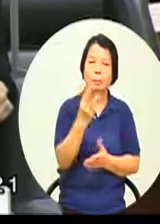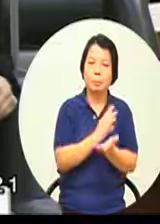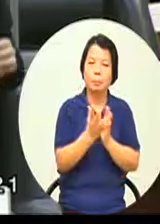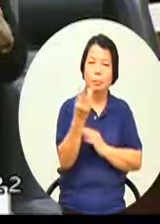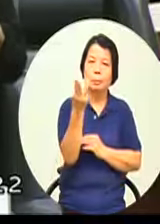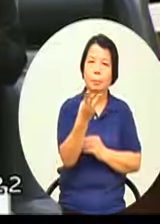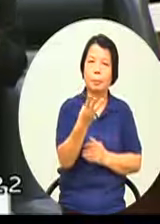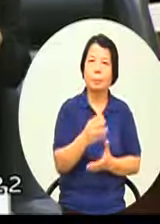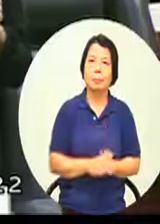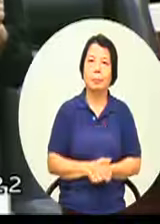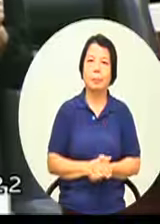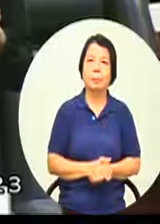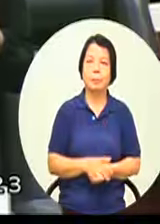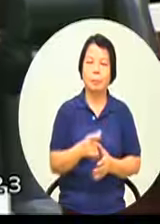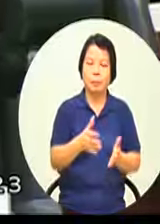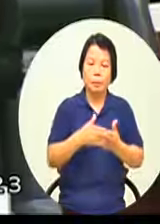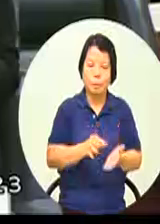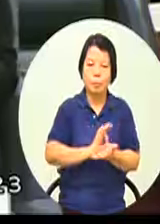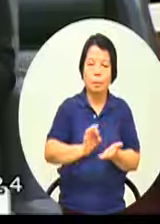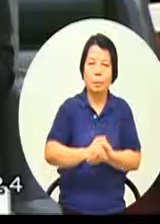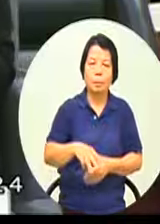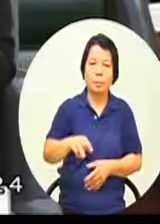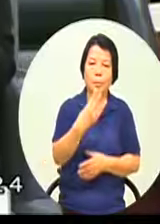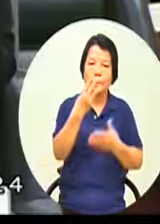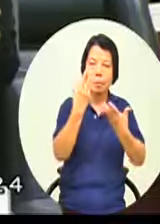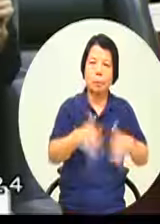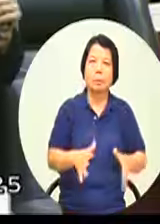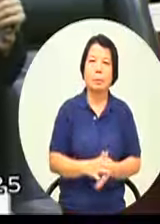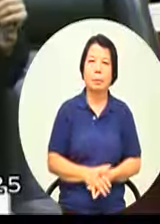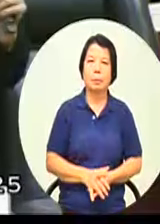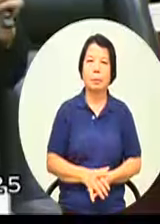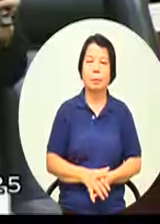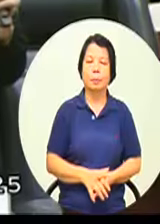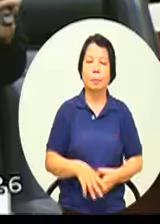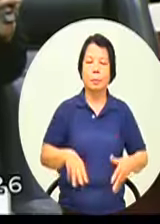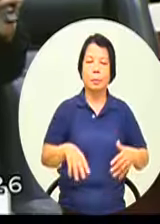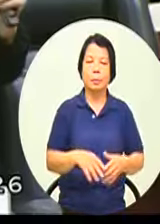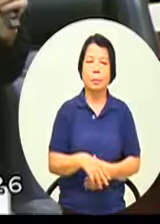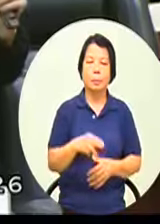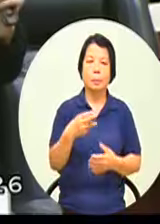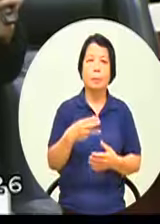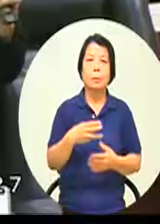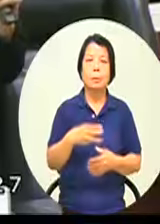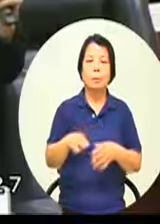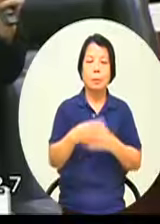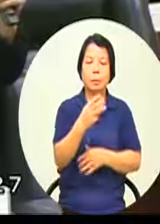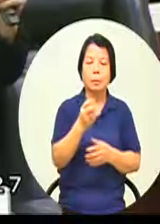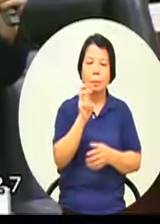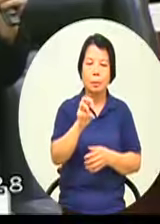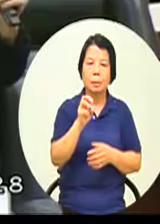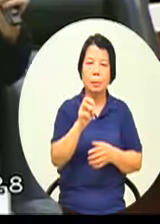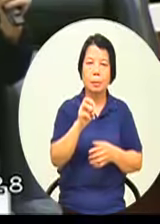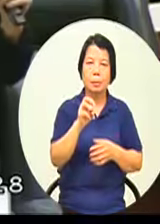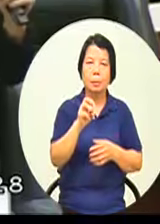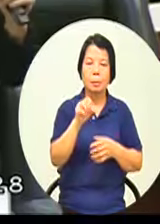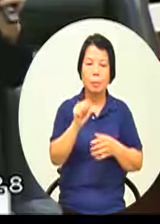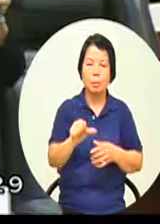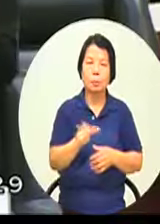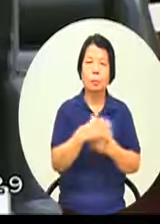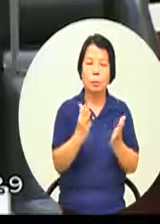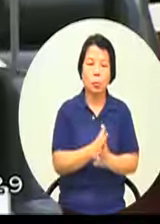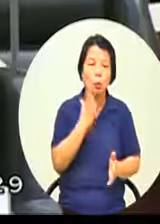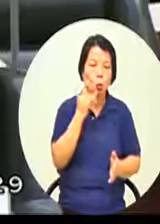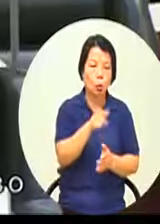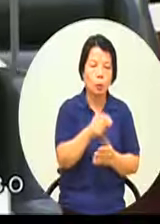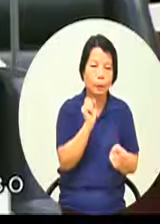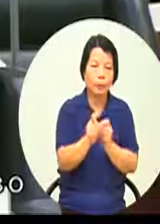结果要花到300多块钱，335块。那我这边要请问一下局长，如果这样的